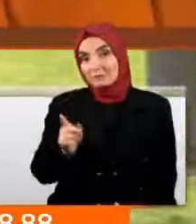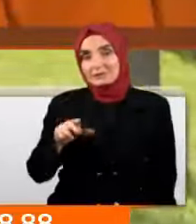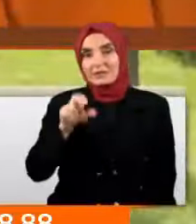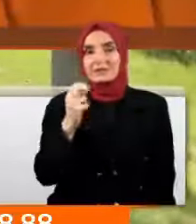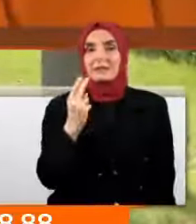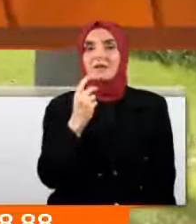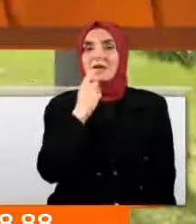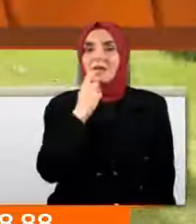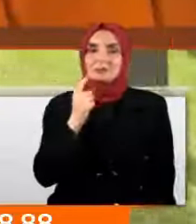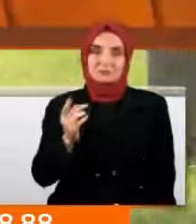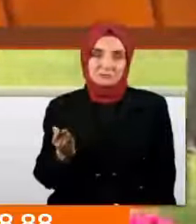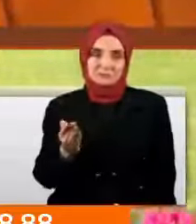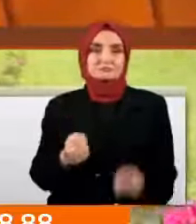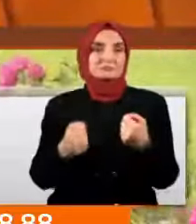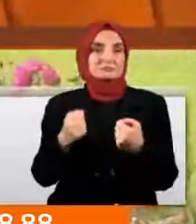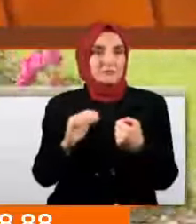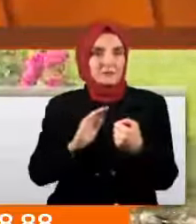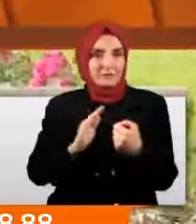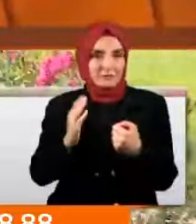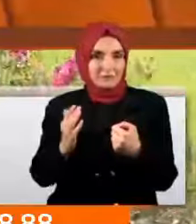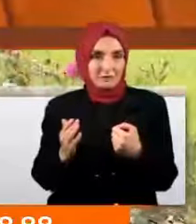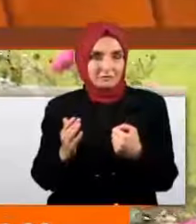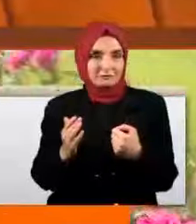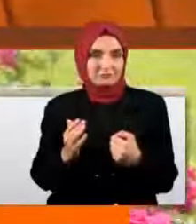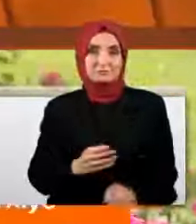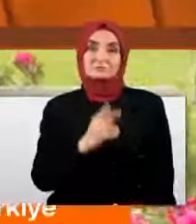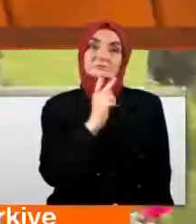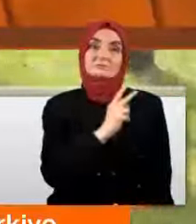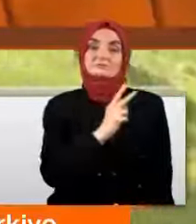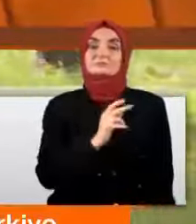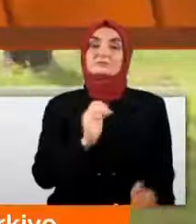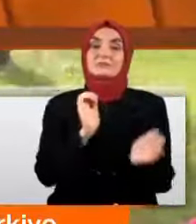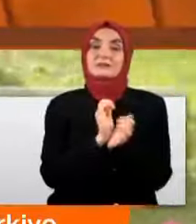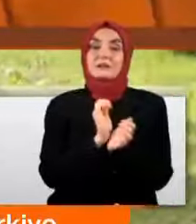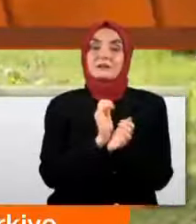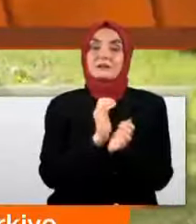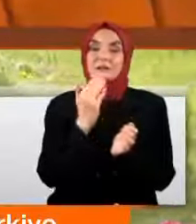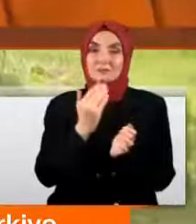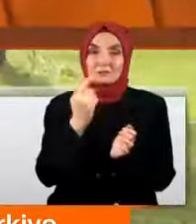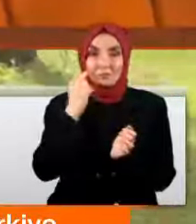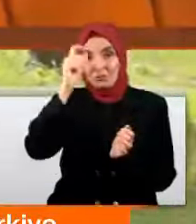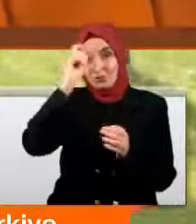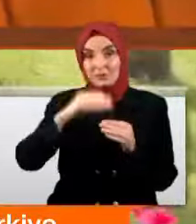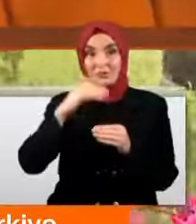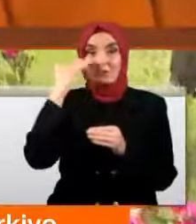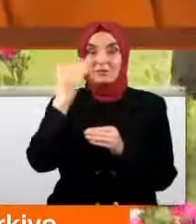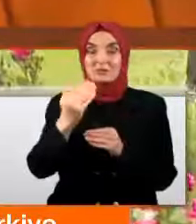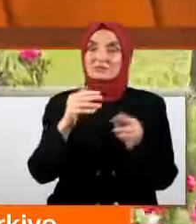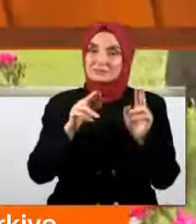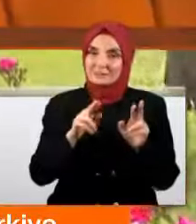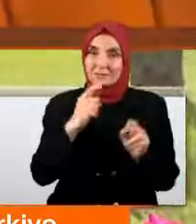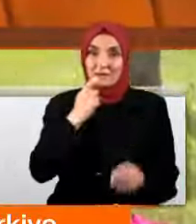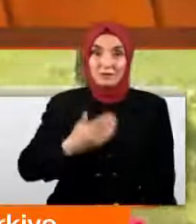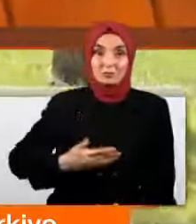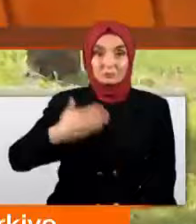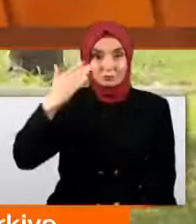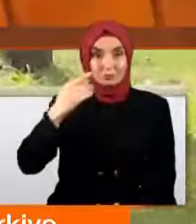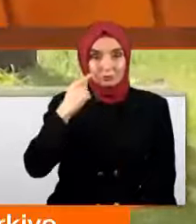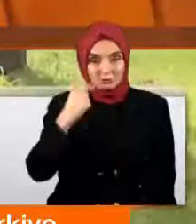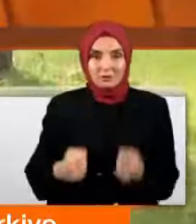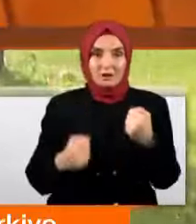direksiyon başındaydı. İşte aile size bu noktada tıpkı yurt dışında olduğu gibi belli bir yaşın üzerinde olanların